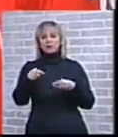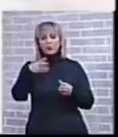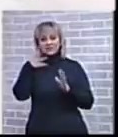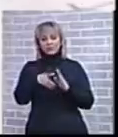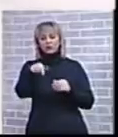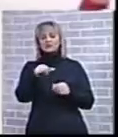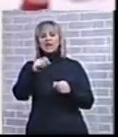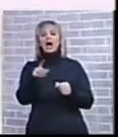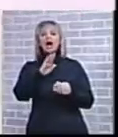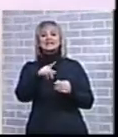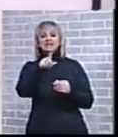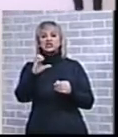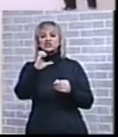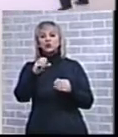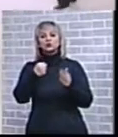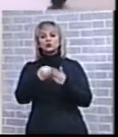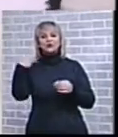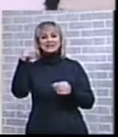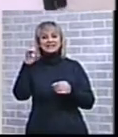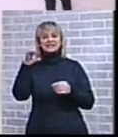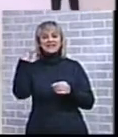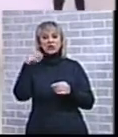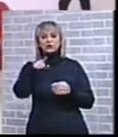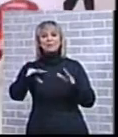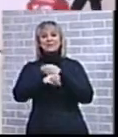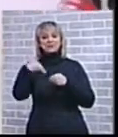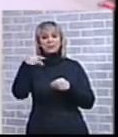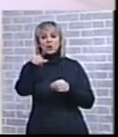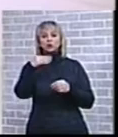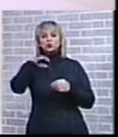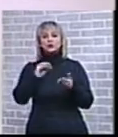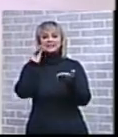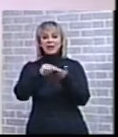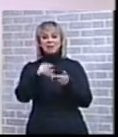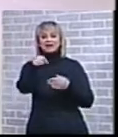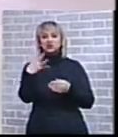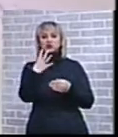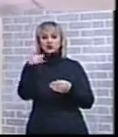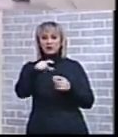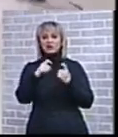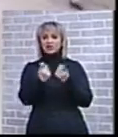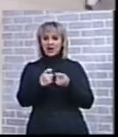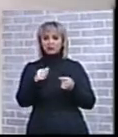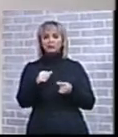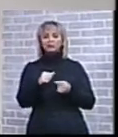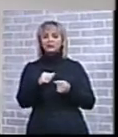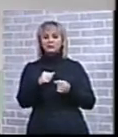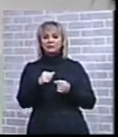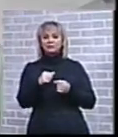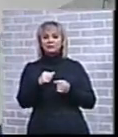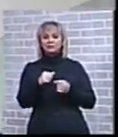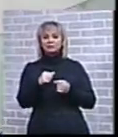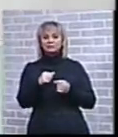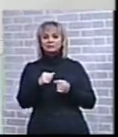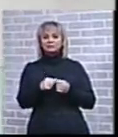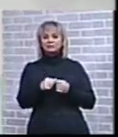все. А буквально за секунду до сирены на последний перерыв Владислав Туник забрасывает четвертую шайбу.